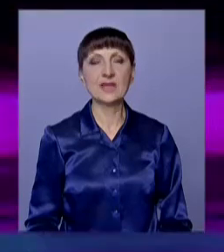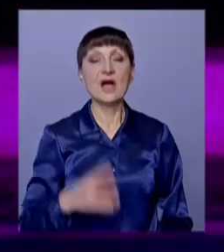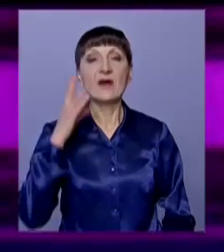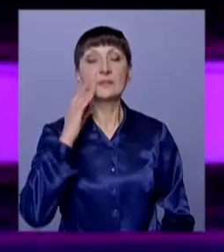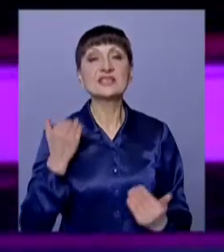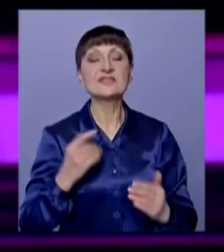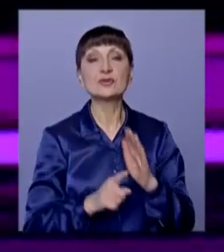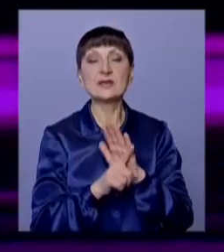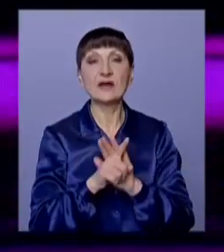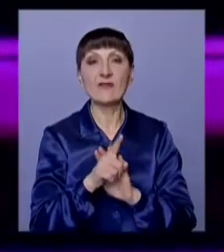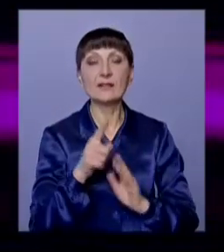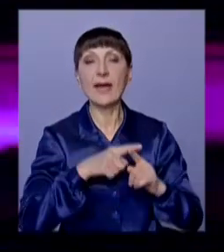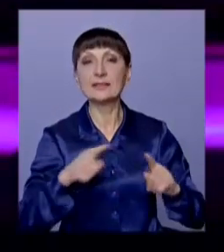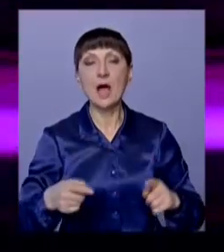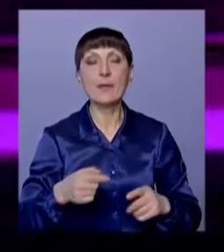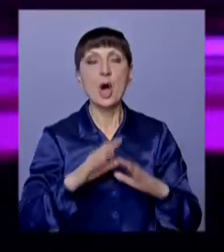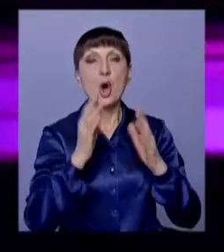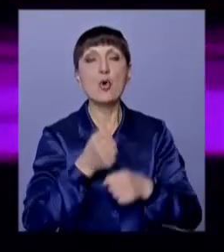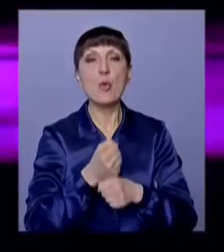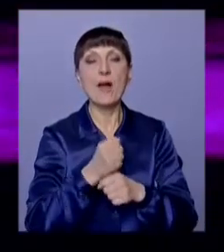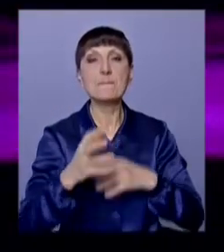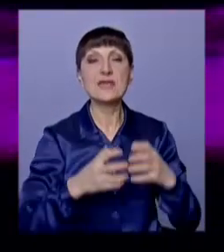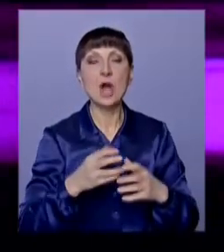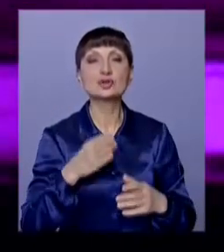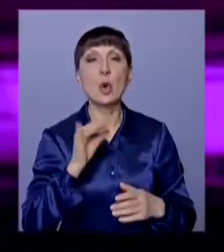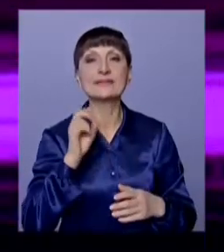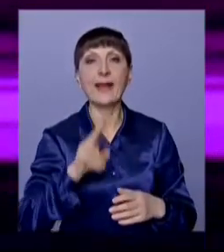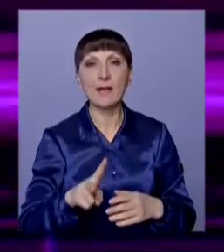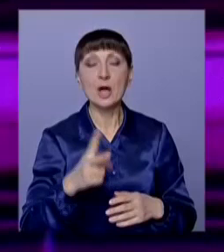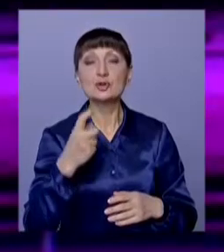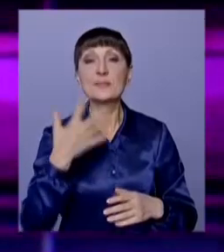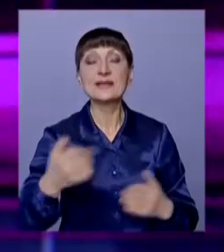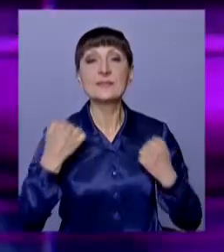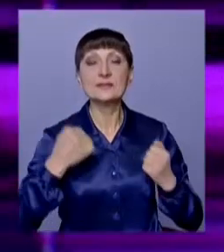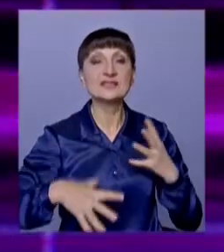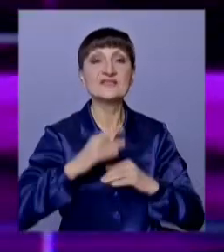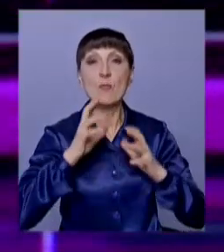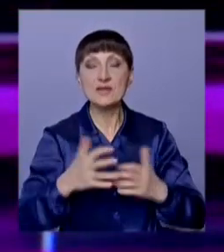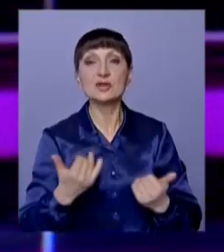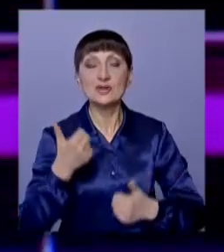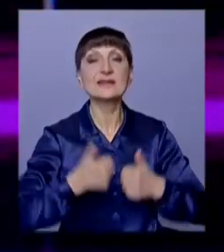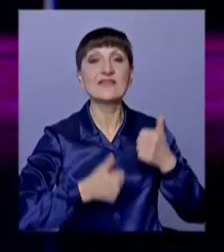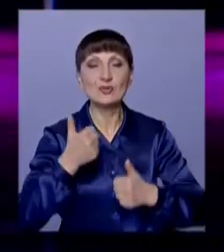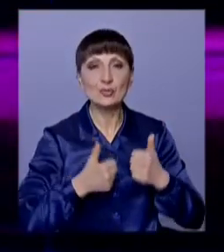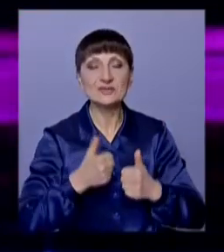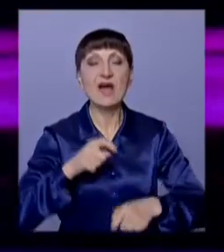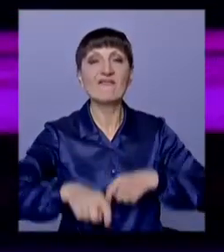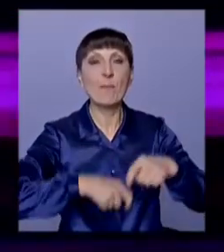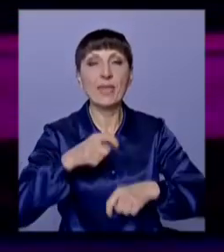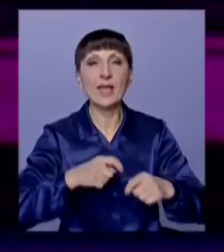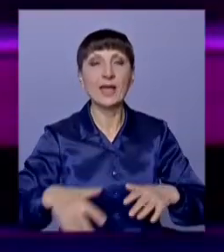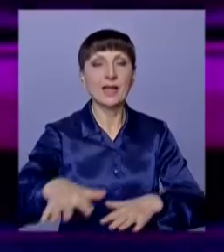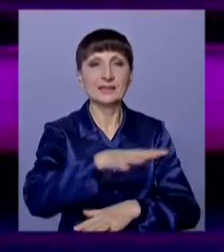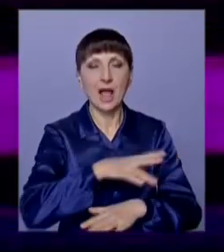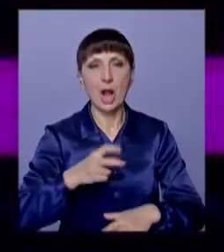В Алматы сегодня стартовал этап Кубка мира по шорт-треку. 150 спортсменов со всего мира сейчас соревнуются в беге на льду